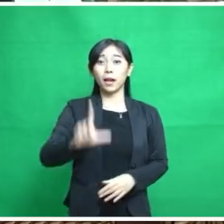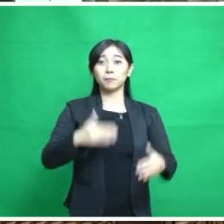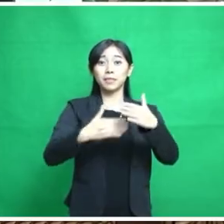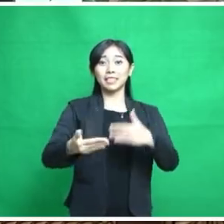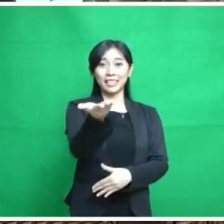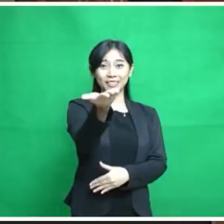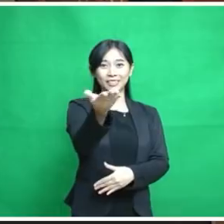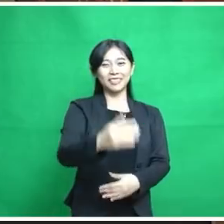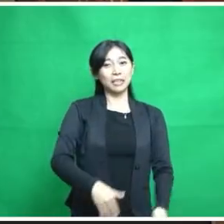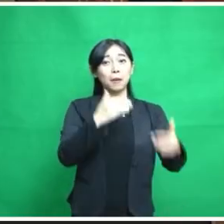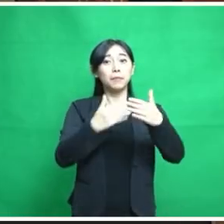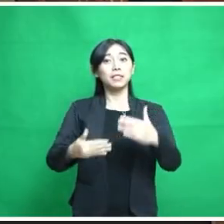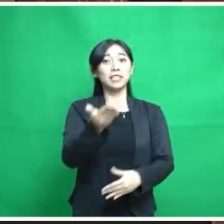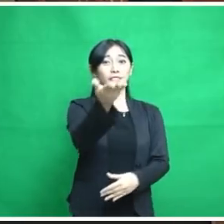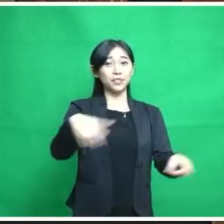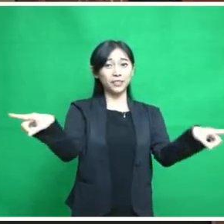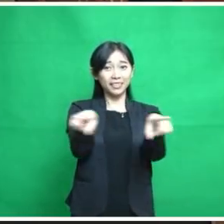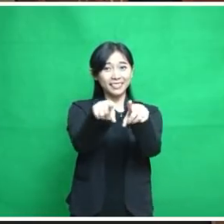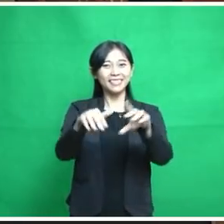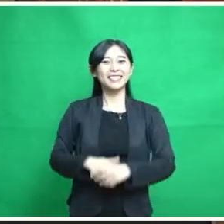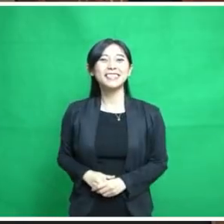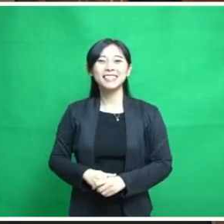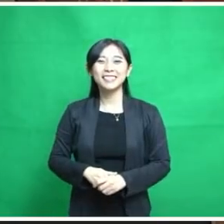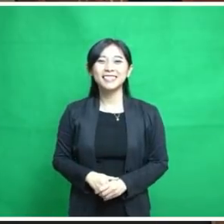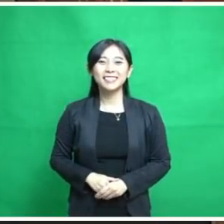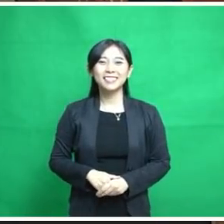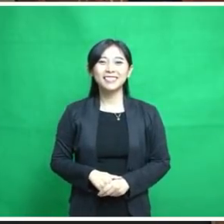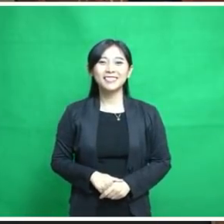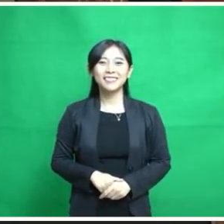Beserta saudara dan beserta saudara juga.